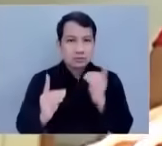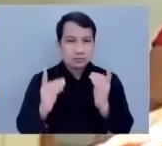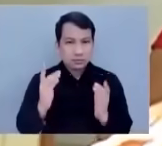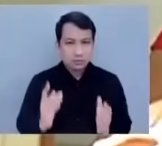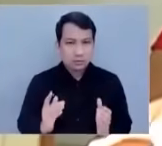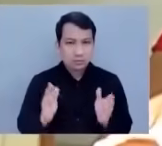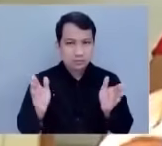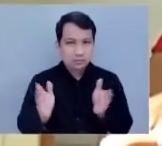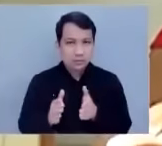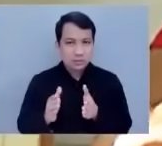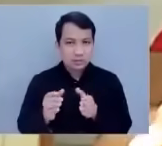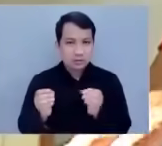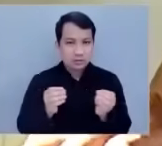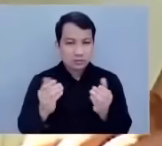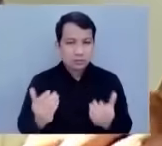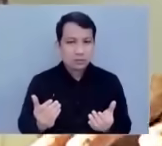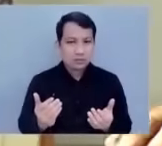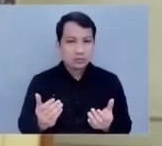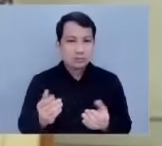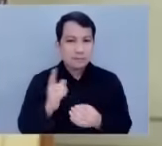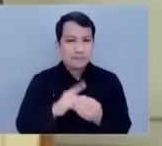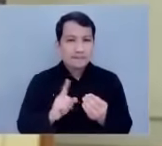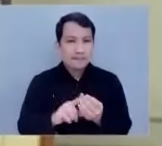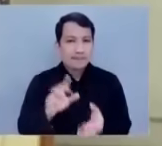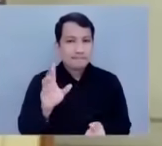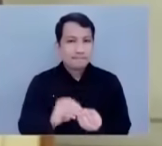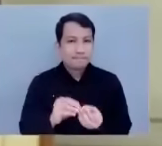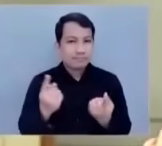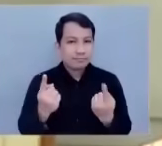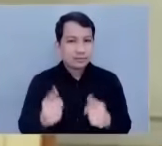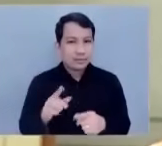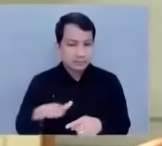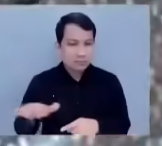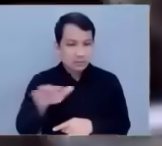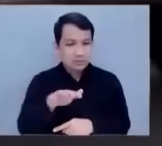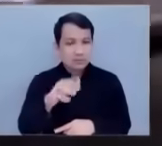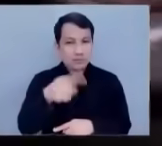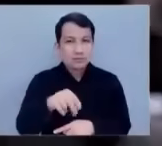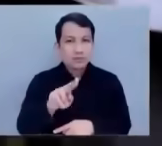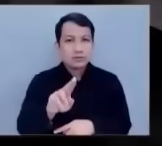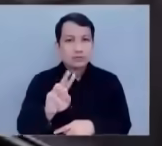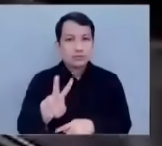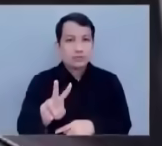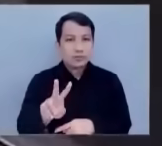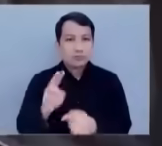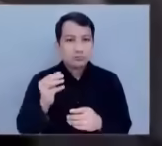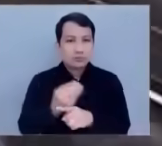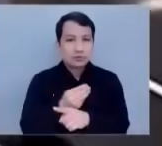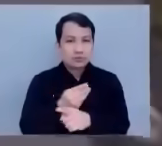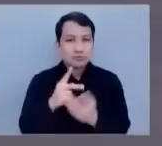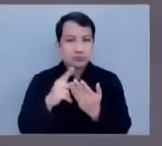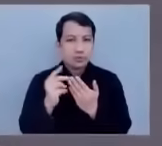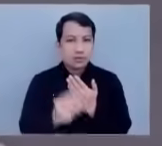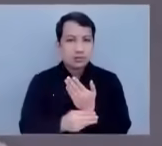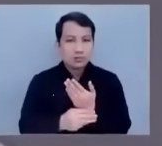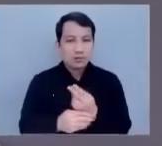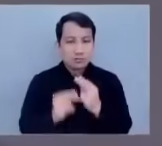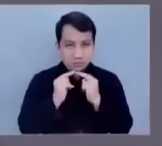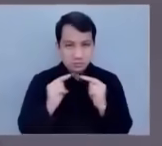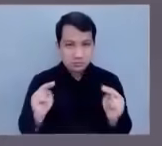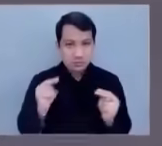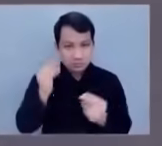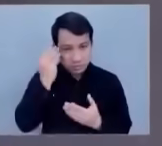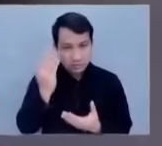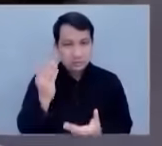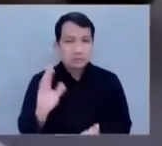na operator natin na nangyayari ngayon sa bogus na PUV modernization program. Sinisika pa ng News 5 na kunin ang